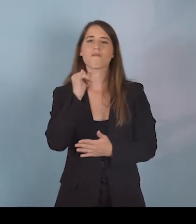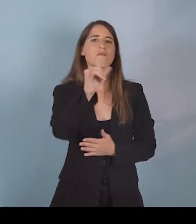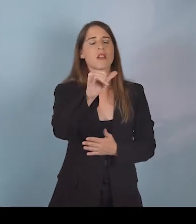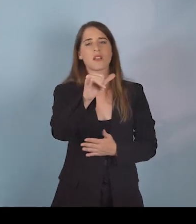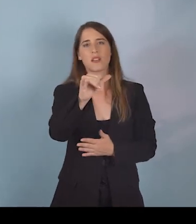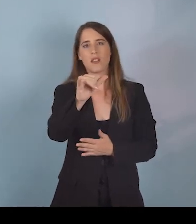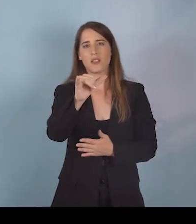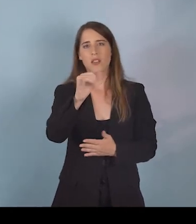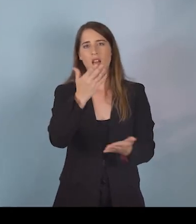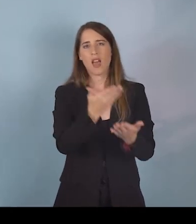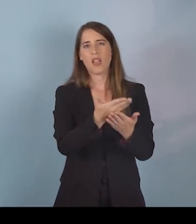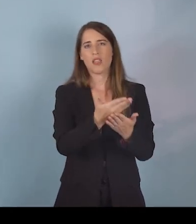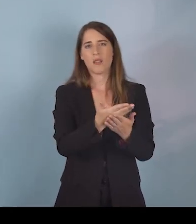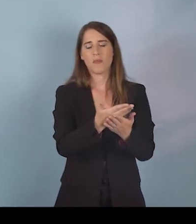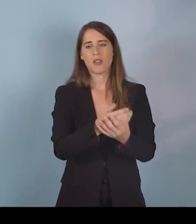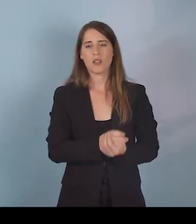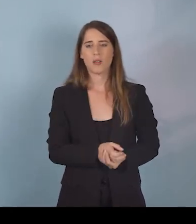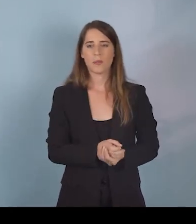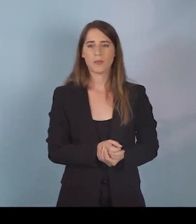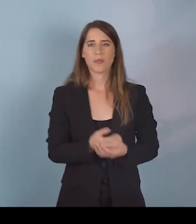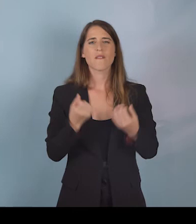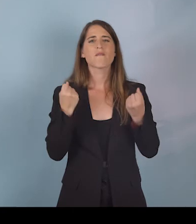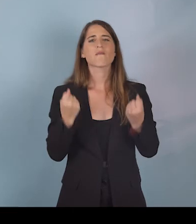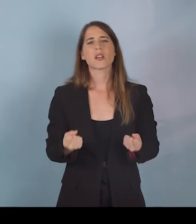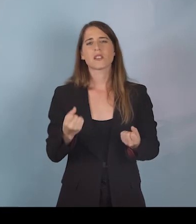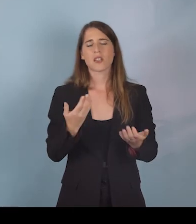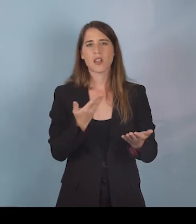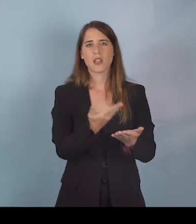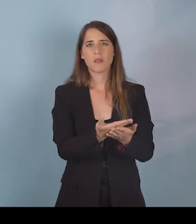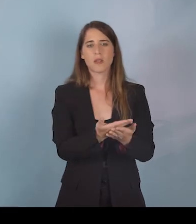Νομίζω είναι πάγια αιτήματα αυτά τα οποία αναφέρθηκαν της κοινότητάς μας.